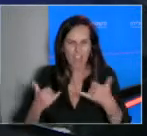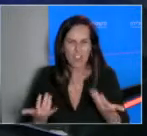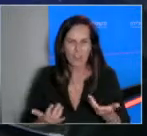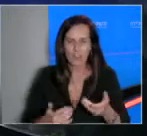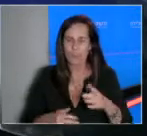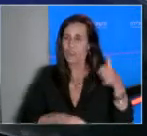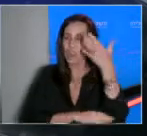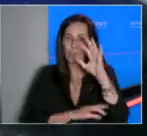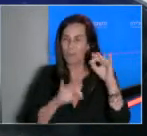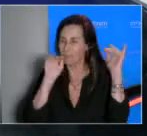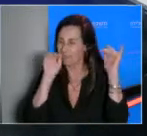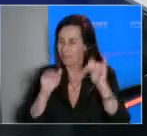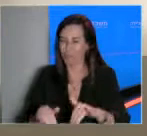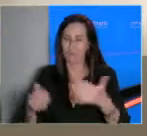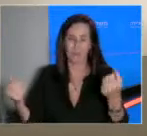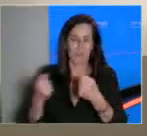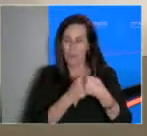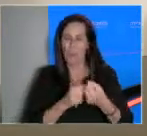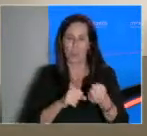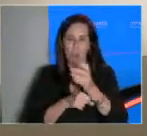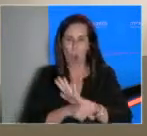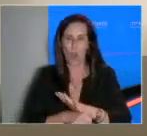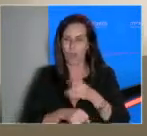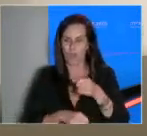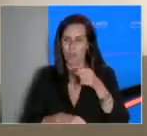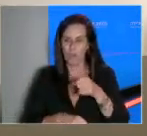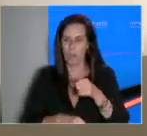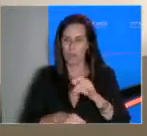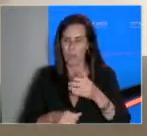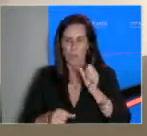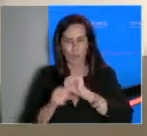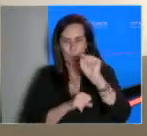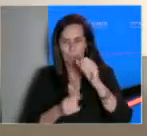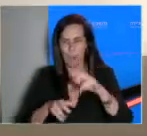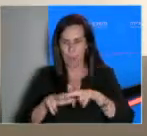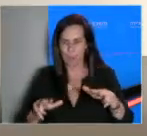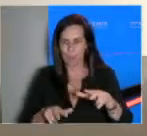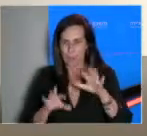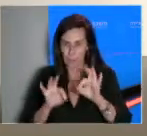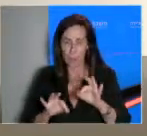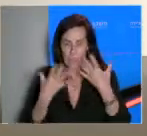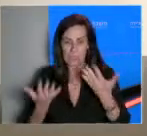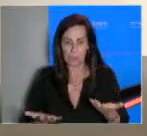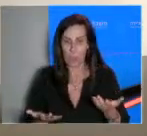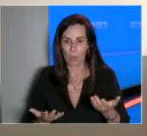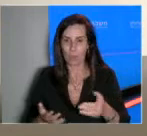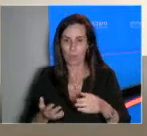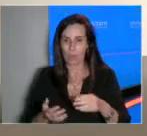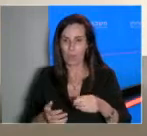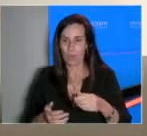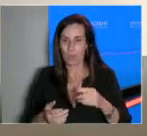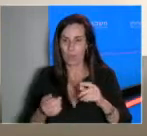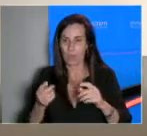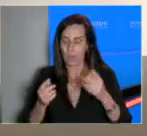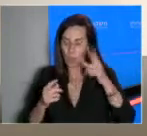הזה? בזמן שהמדינה מתמודדת עם מגפה ועם משבר לאומי שאתם זועקות על המצב שלכם. זה בדיוק הסיפור. נפל